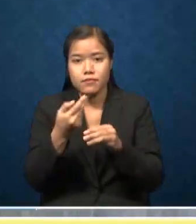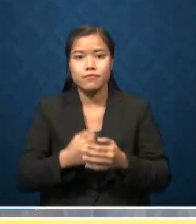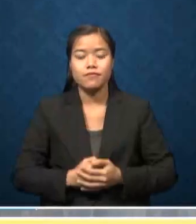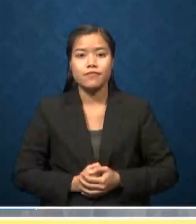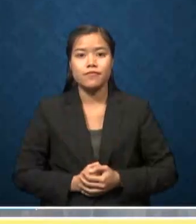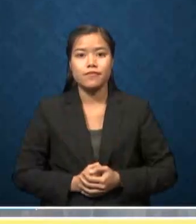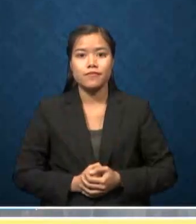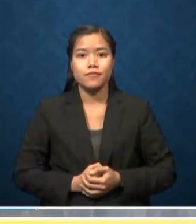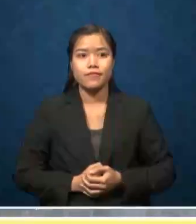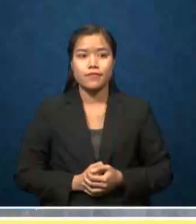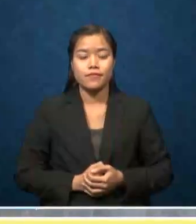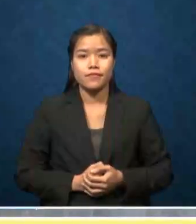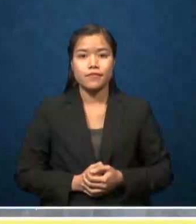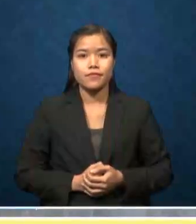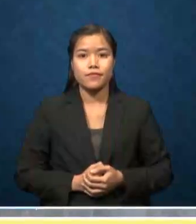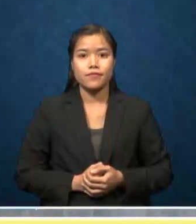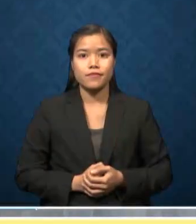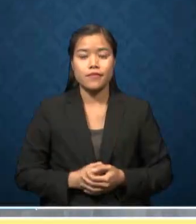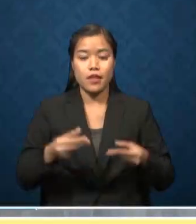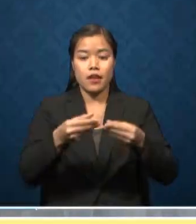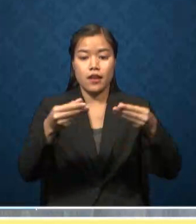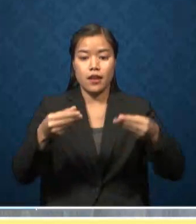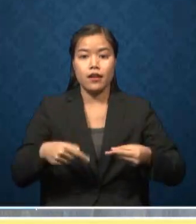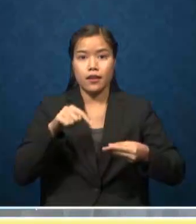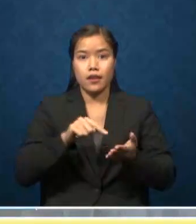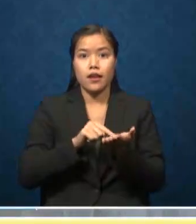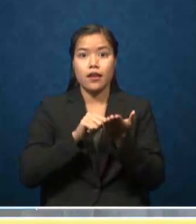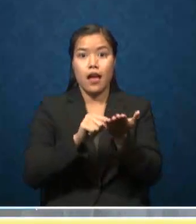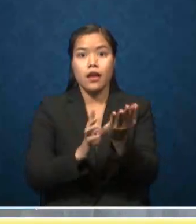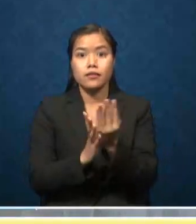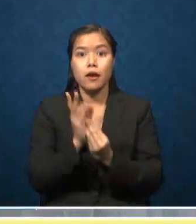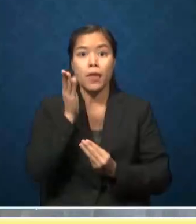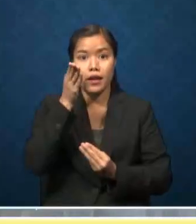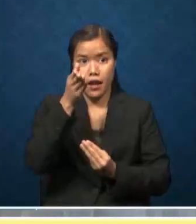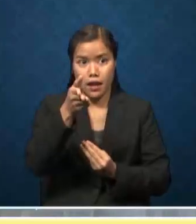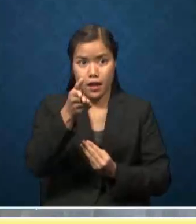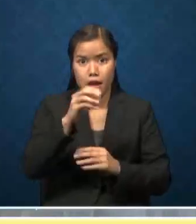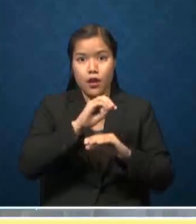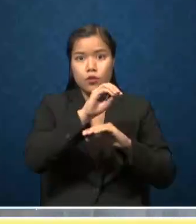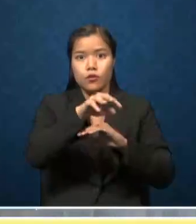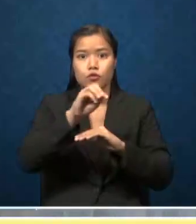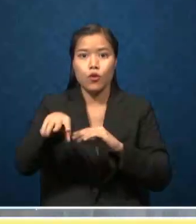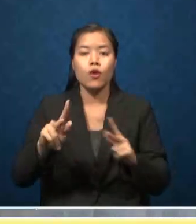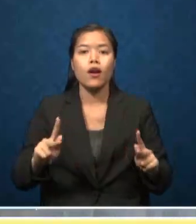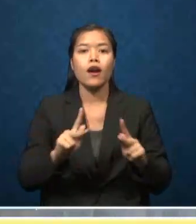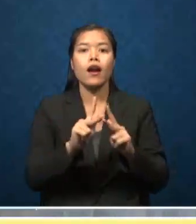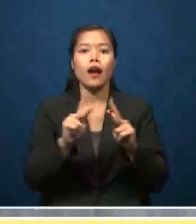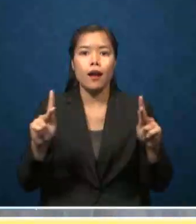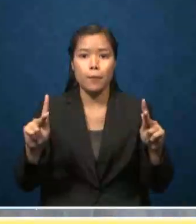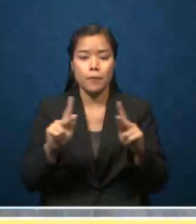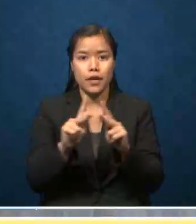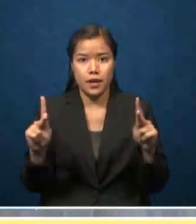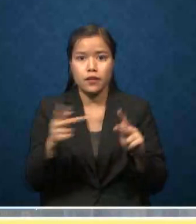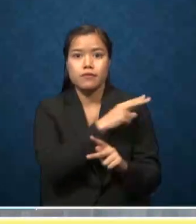นะครับเอ่อรายงานฉบับนี้เสนอสัปดาห์หน้าแล้วผมจะส่งให้ทางท่านกรรมการสาธารณสุขเผื่อมีอะไรเป็นหนุนกัน